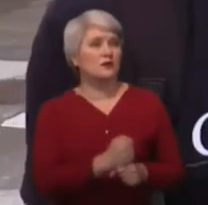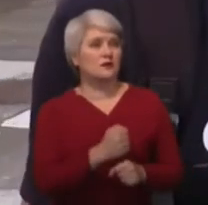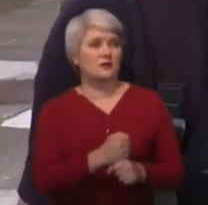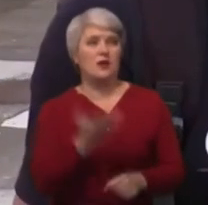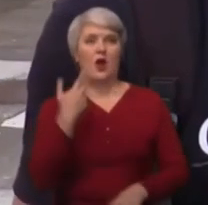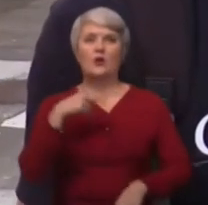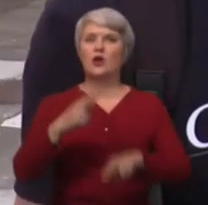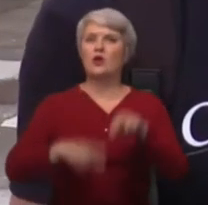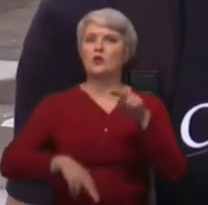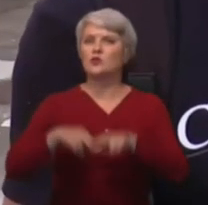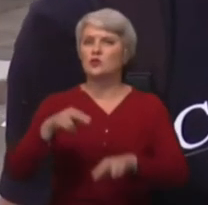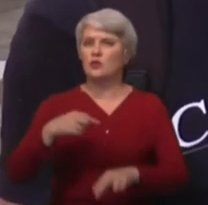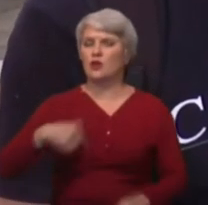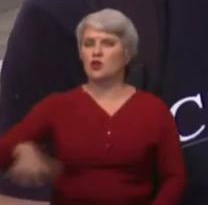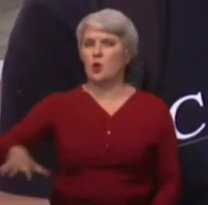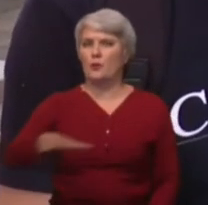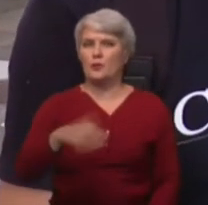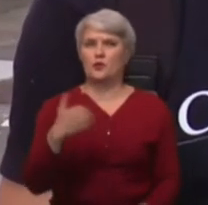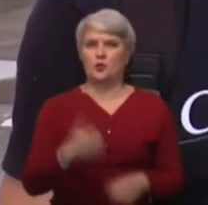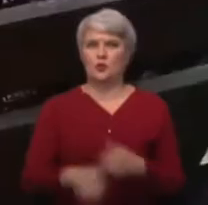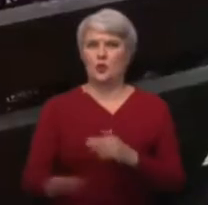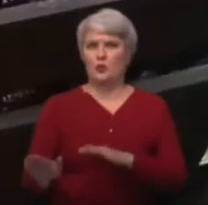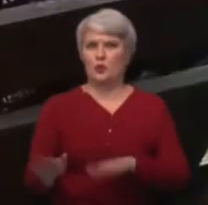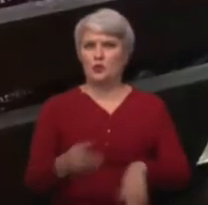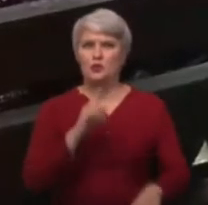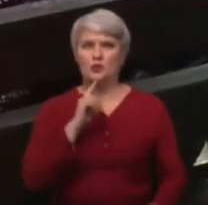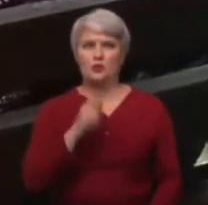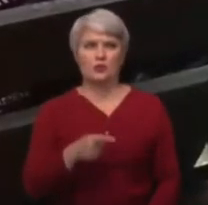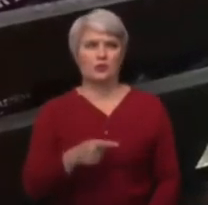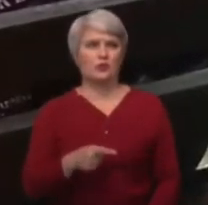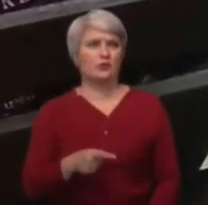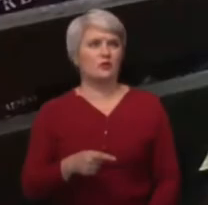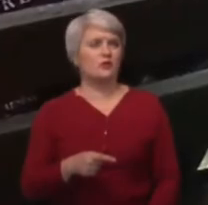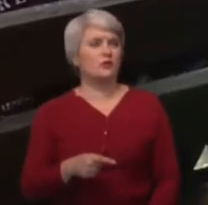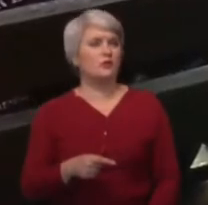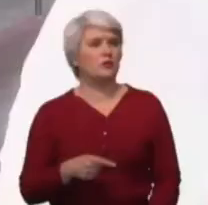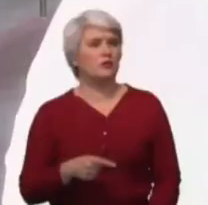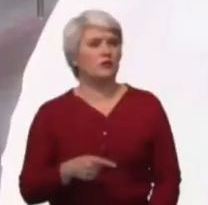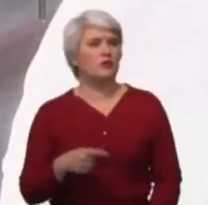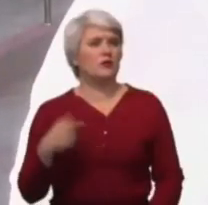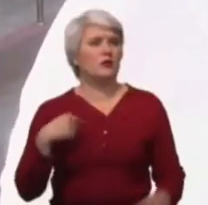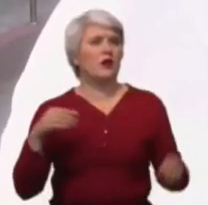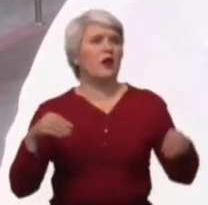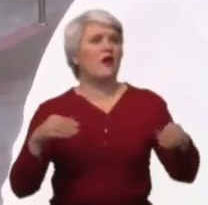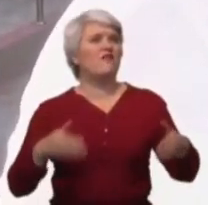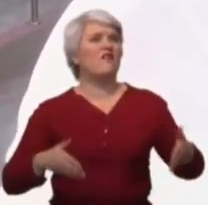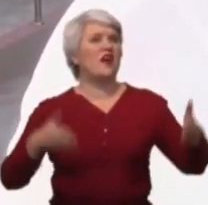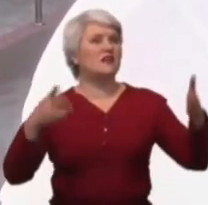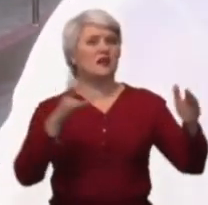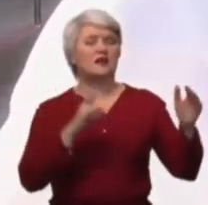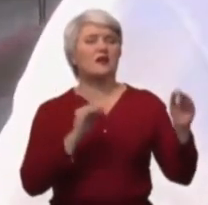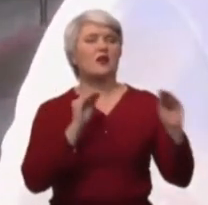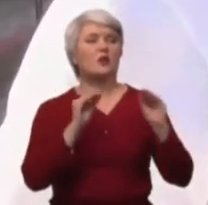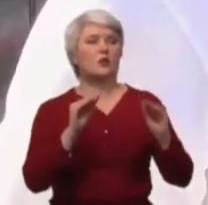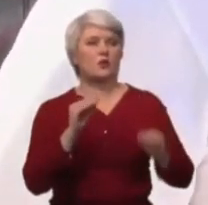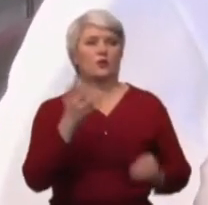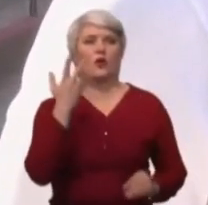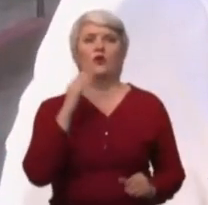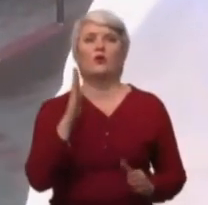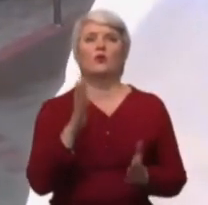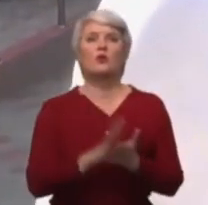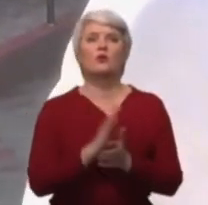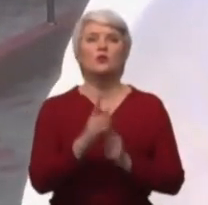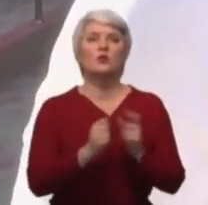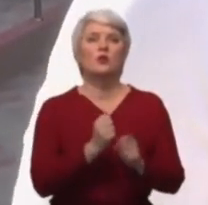наша площадь? Потому что как бы уже прошел целый год. Фасады неухоженные. Я бы спросил, когда будет